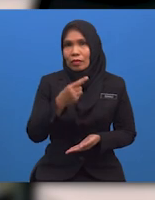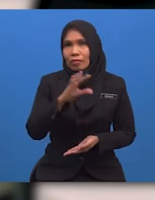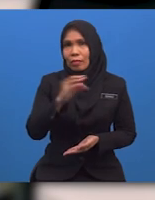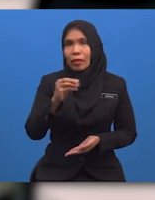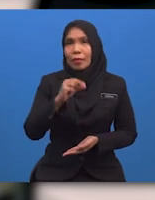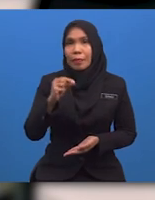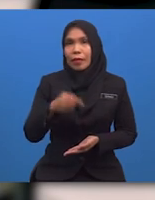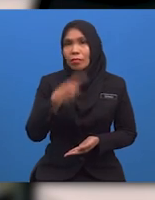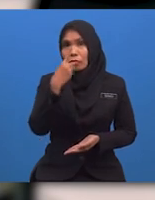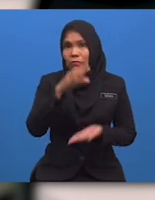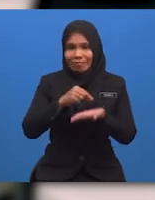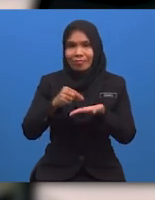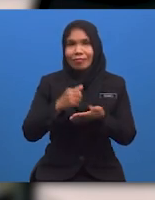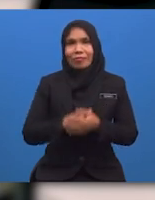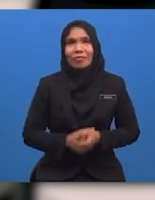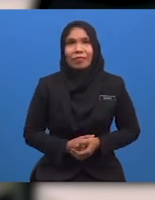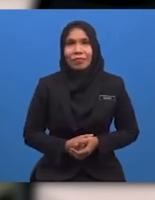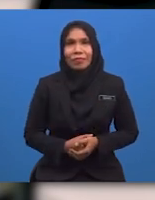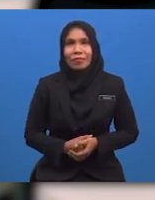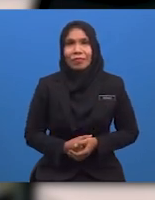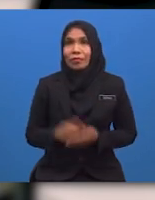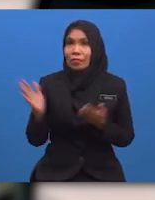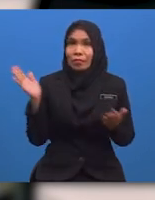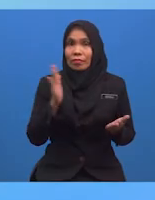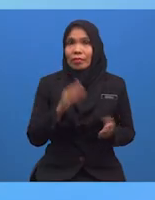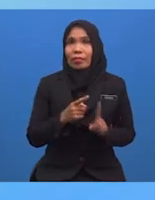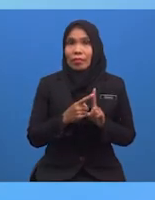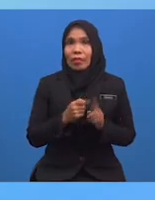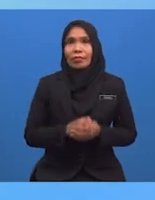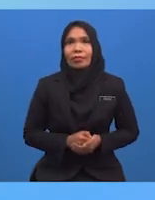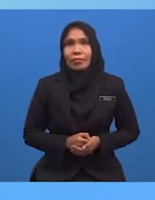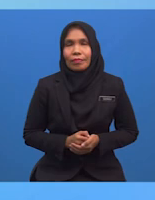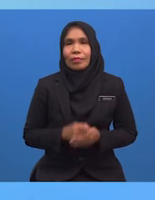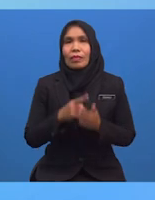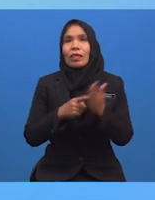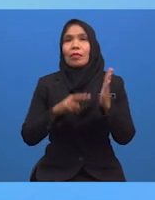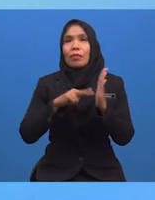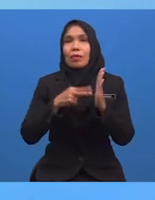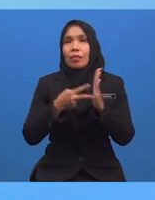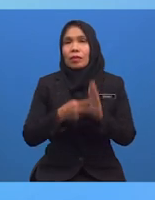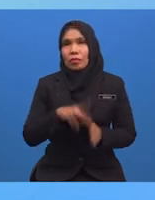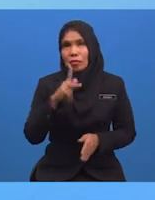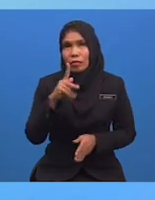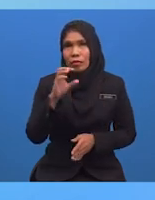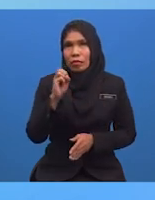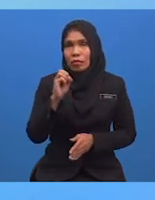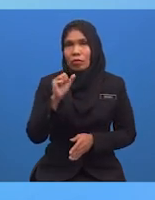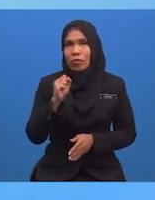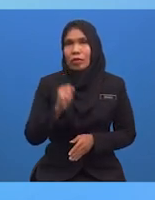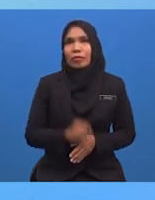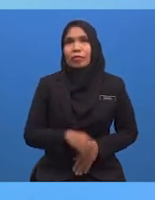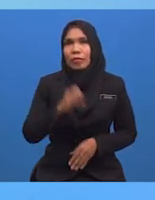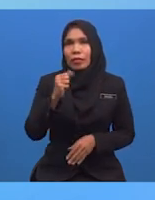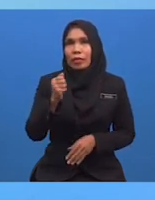catatan. Pertama, jom kita lihat kembali apa maksud kos sara hidup dan